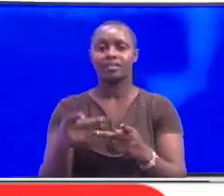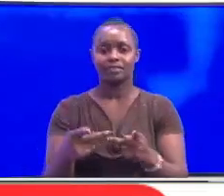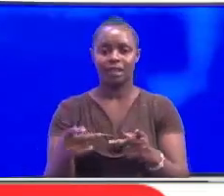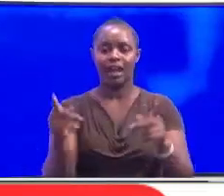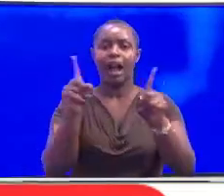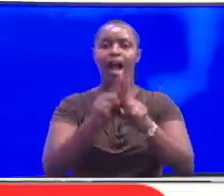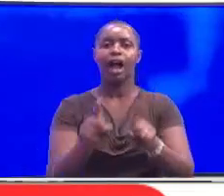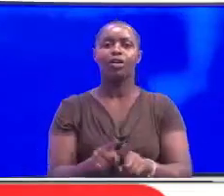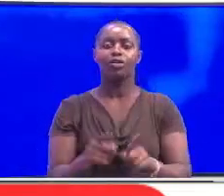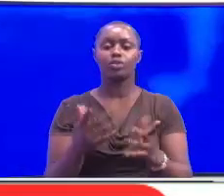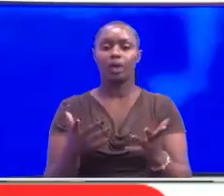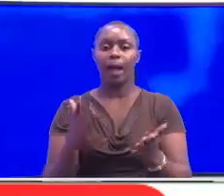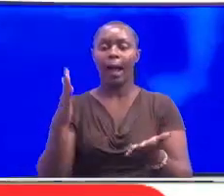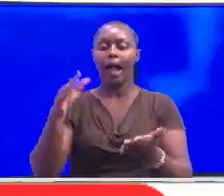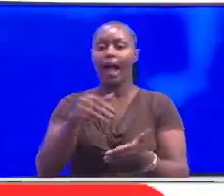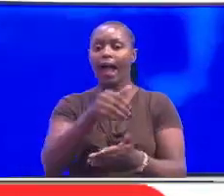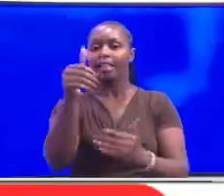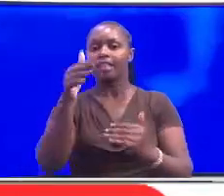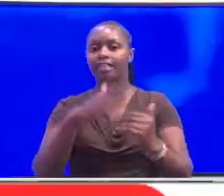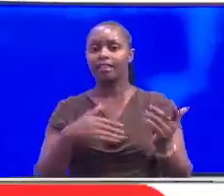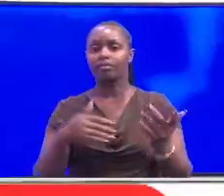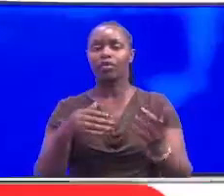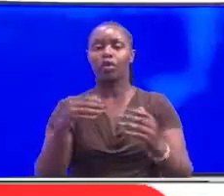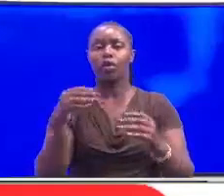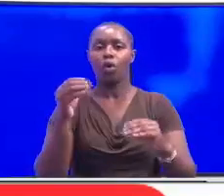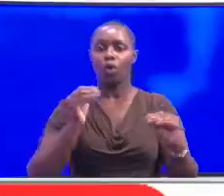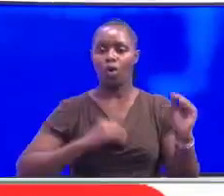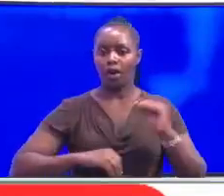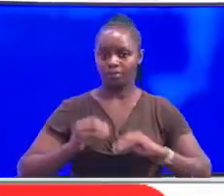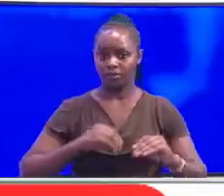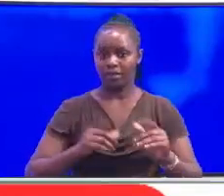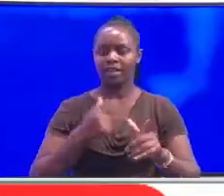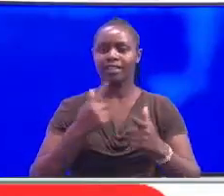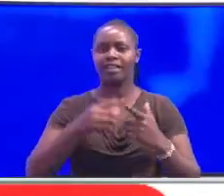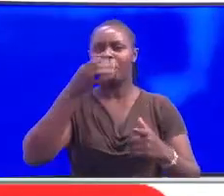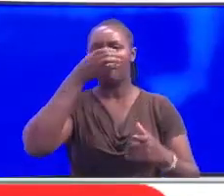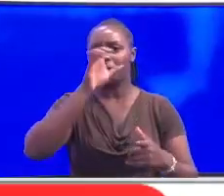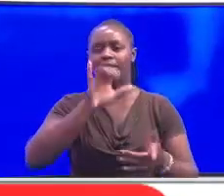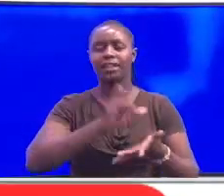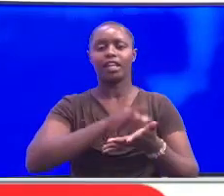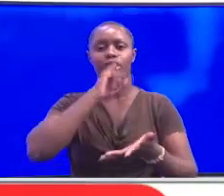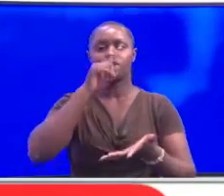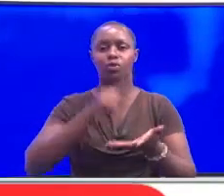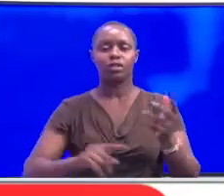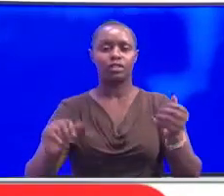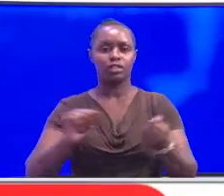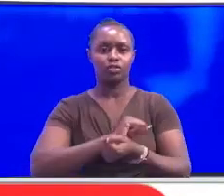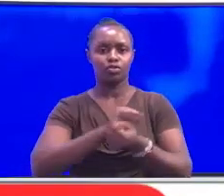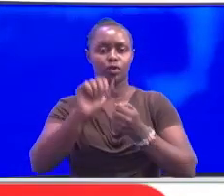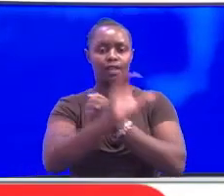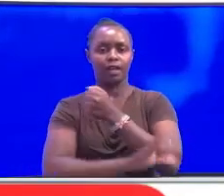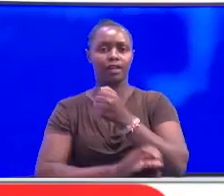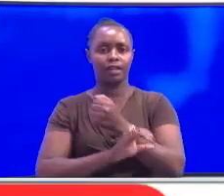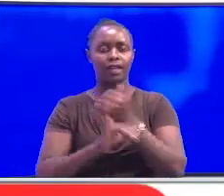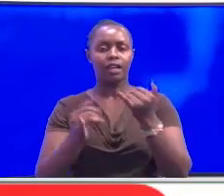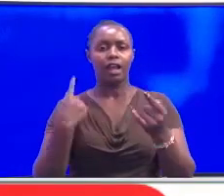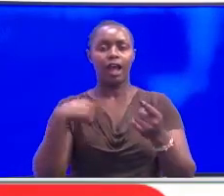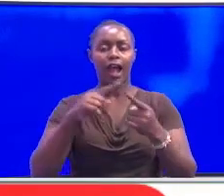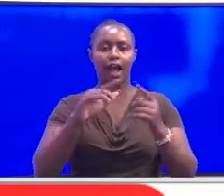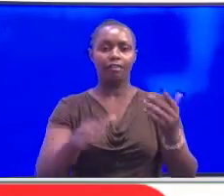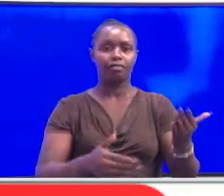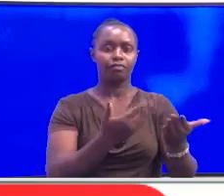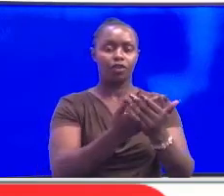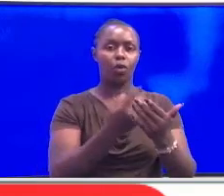generally, apart from corruption, impunity is what is killing this country. Tayari EACC imewasilisha faili 100 za kesi za